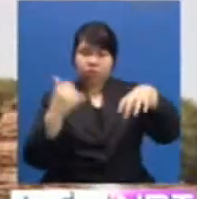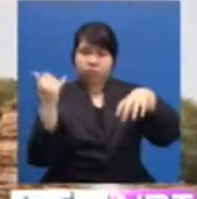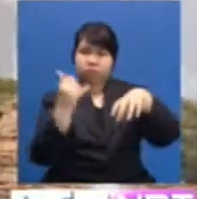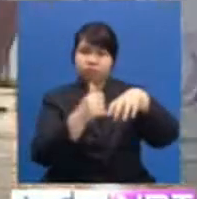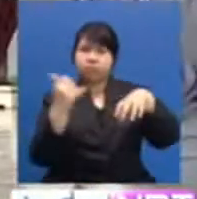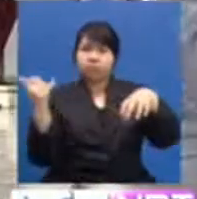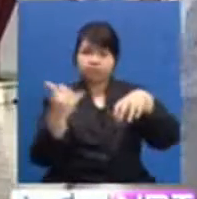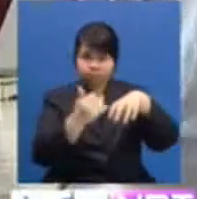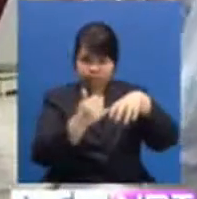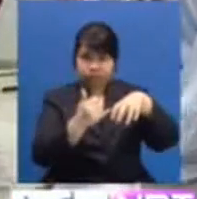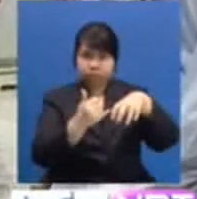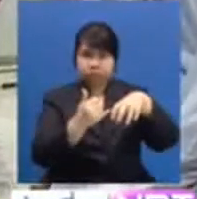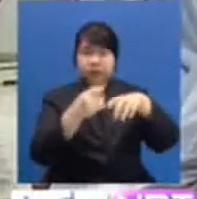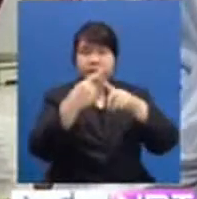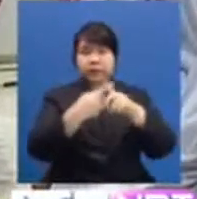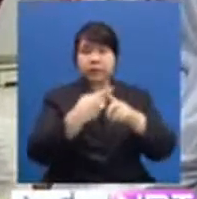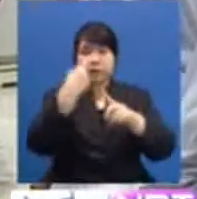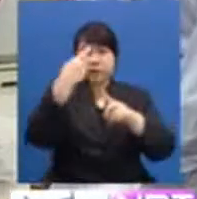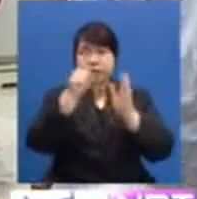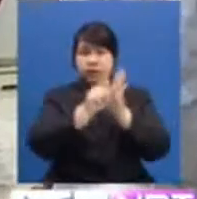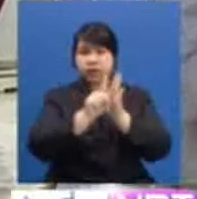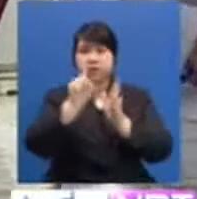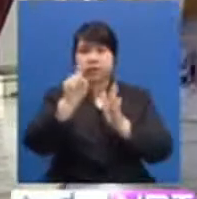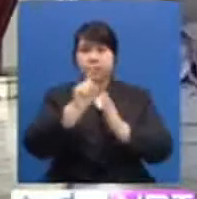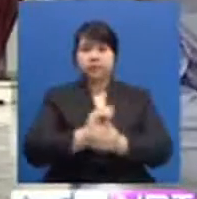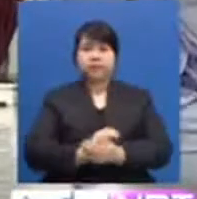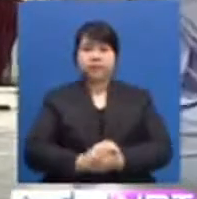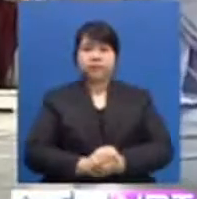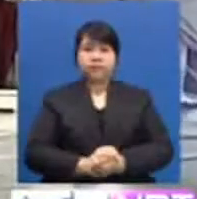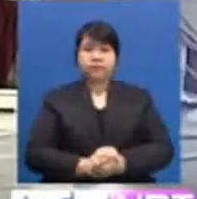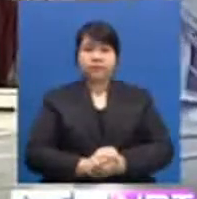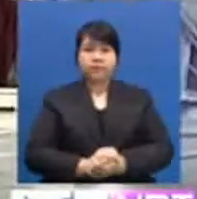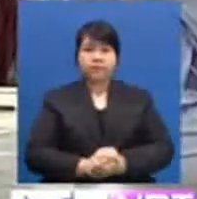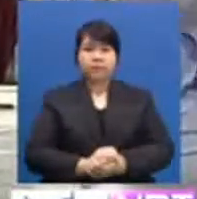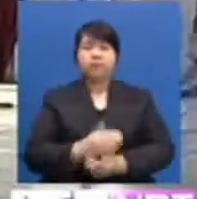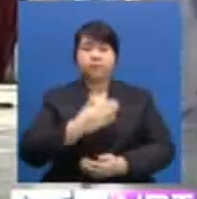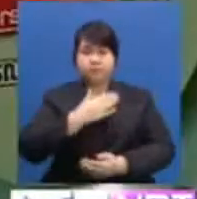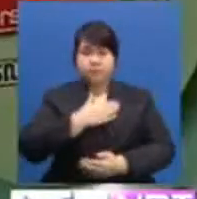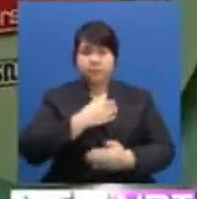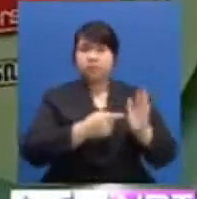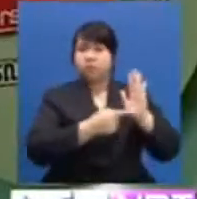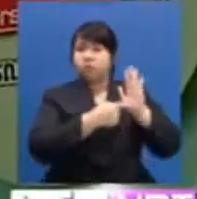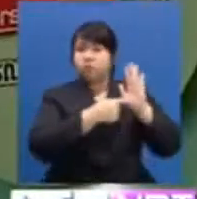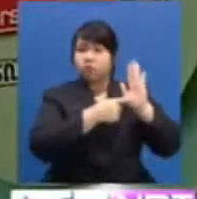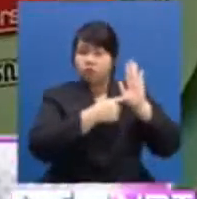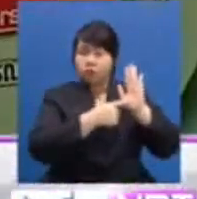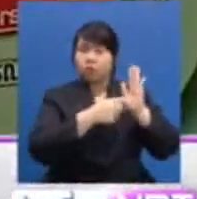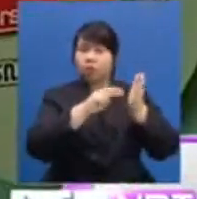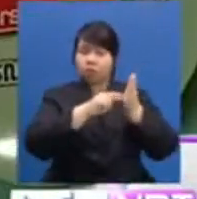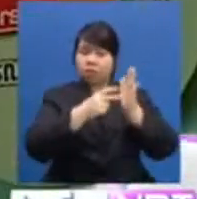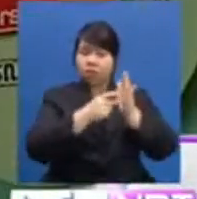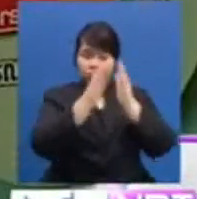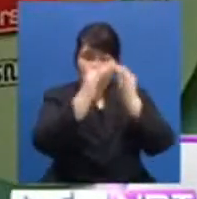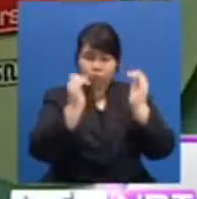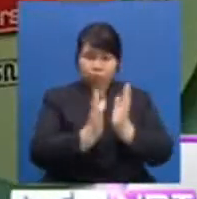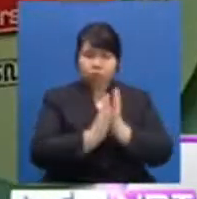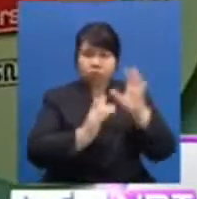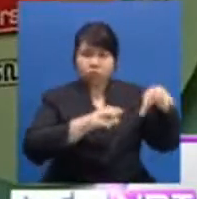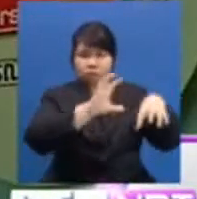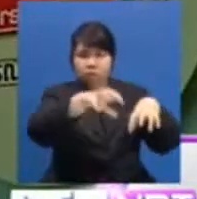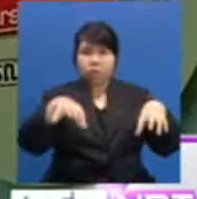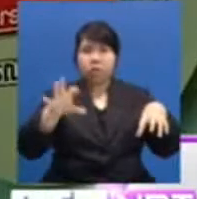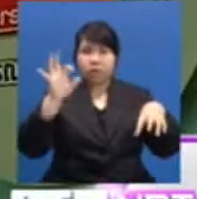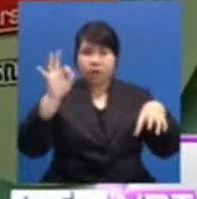านศีลอย่างน้อยเดือนละครั้ง เราเป็นต้นแบบของการไหว้พระเก้าวัดนะครับแล้วก็ข